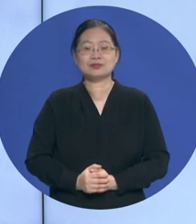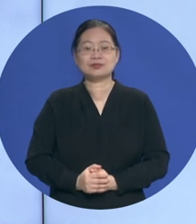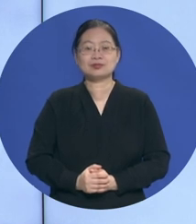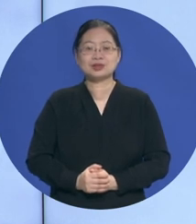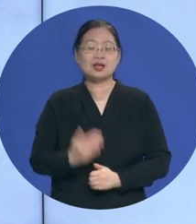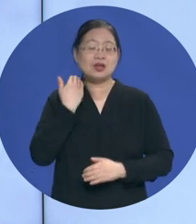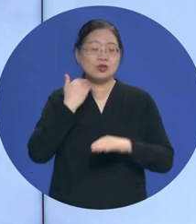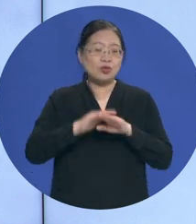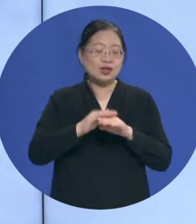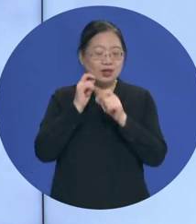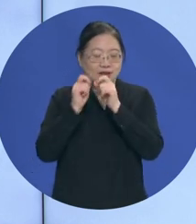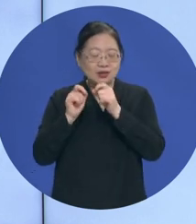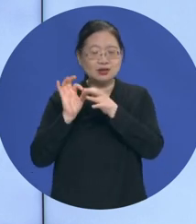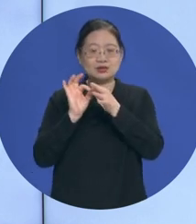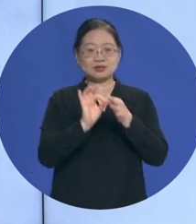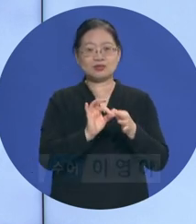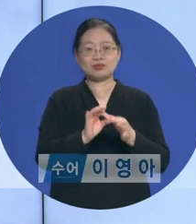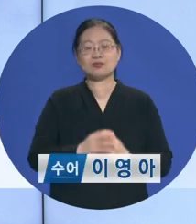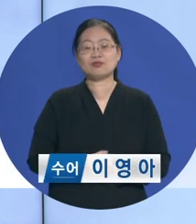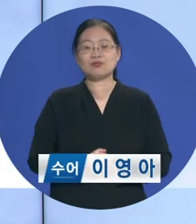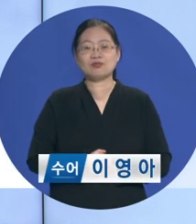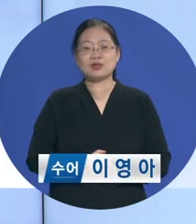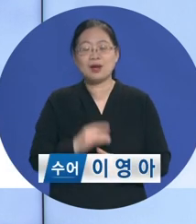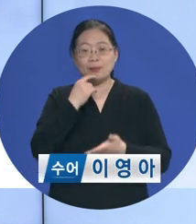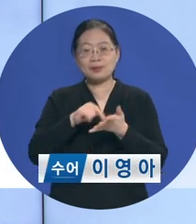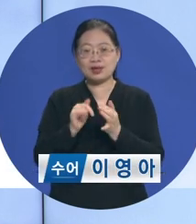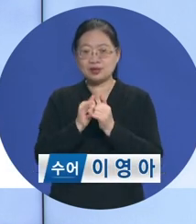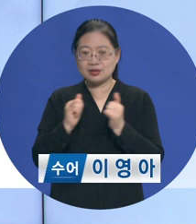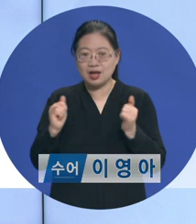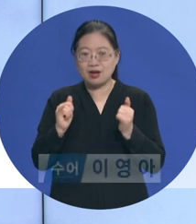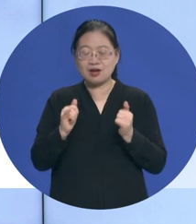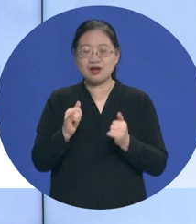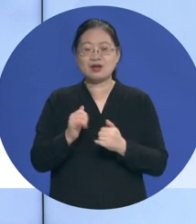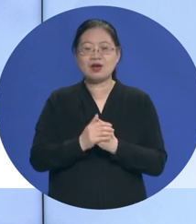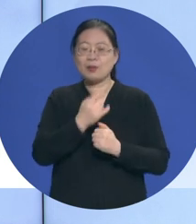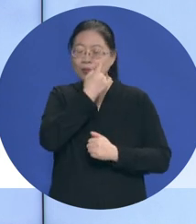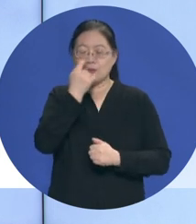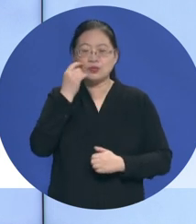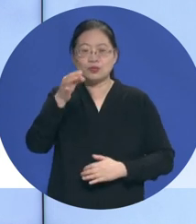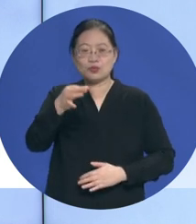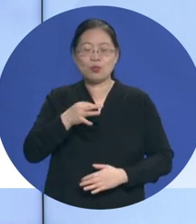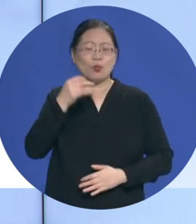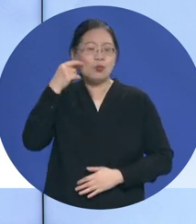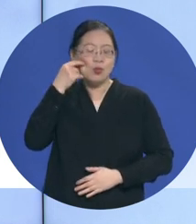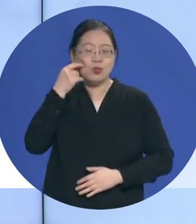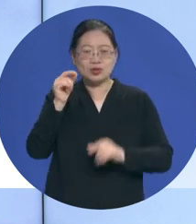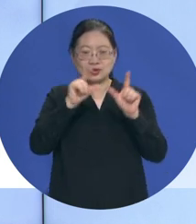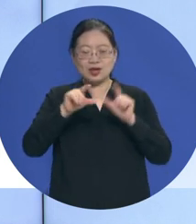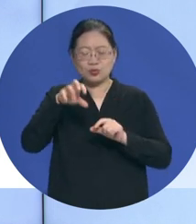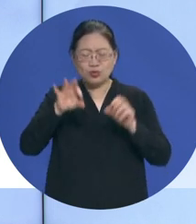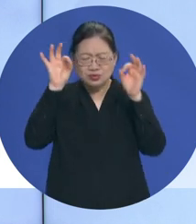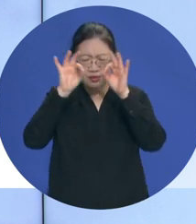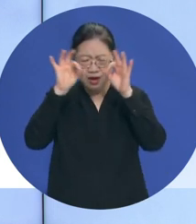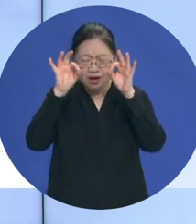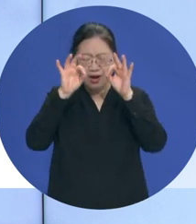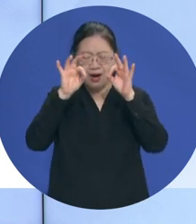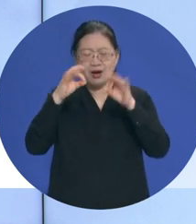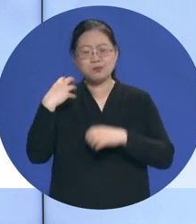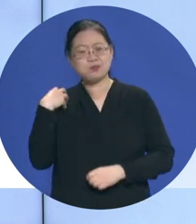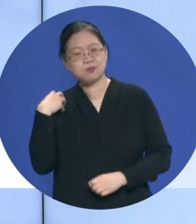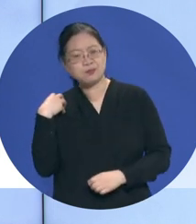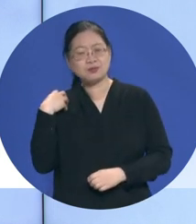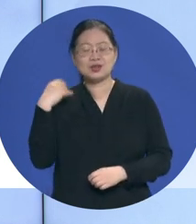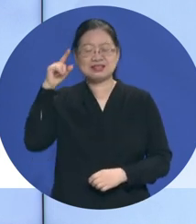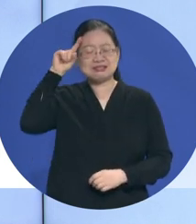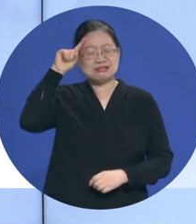전세 사기로 인한 피해가 끊이지 않고 있습니다. 피해자들은 보증금을 돌려받지 못한 채 당장 살 곳을 구해야 한다는 압박감과